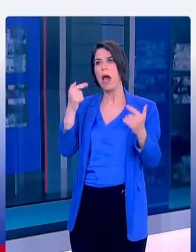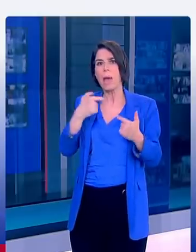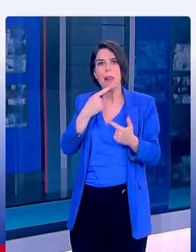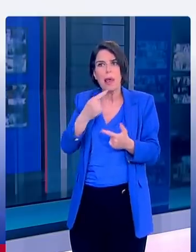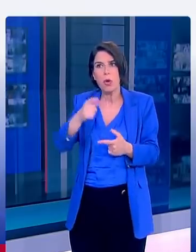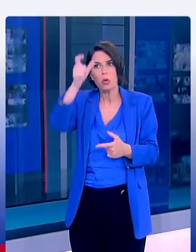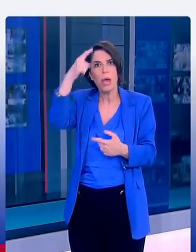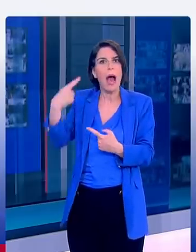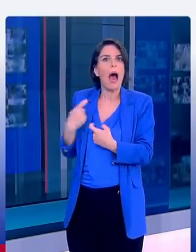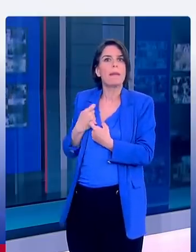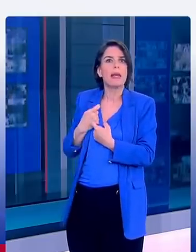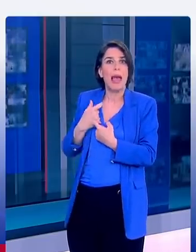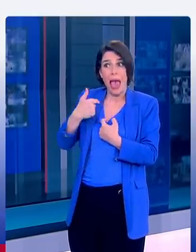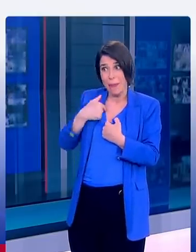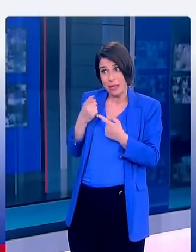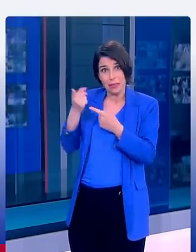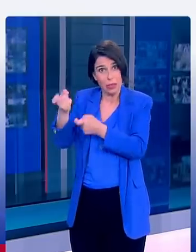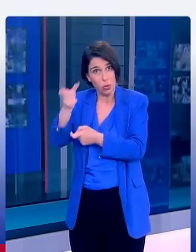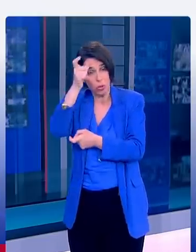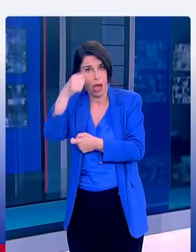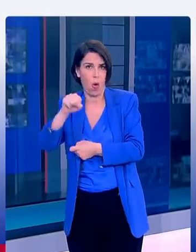αυτή που μας απειλεί και προφανώς δεν απειλούμε εμείς την Τουρκία.